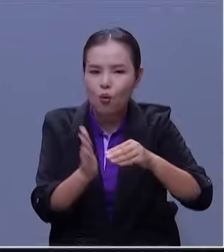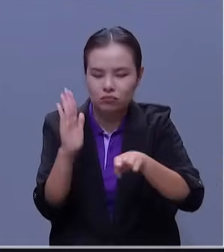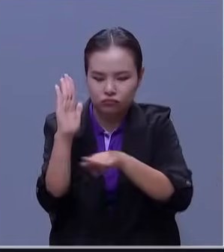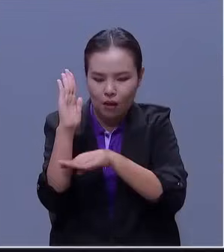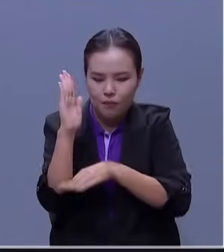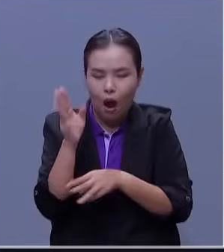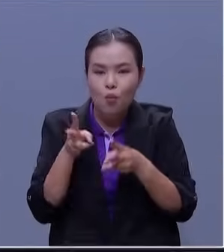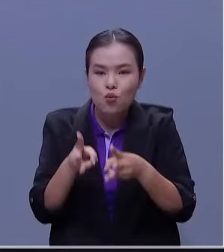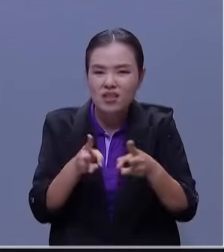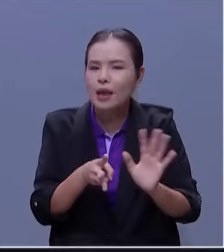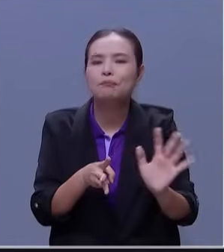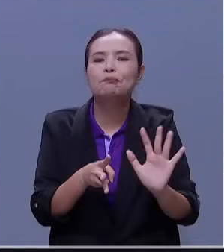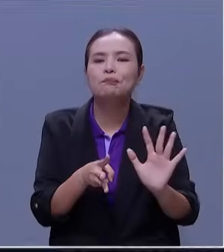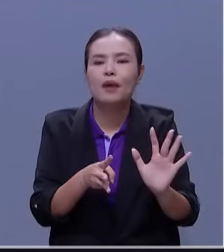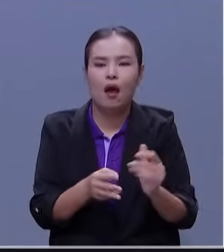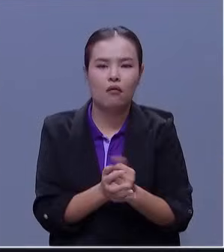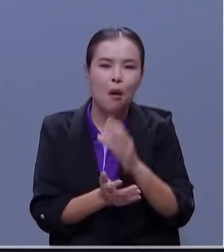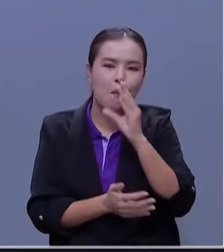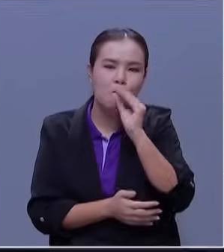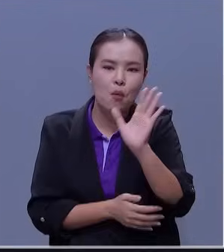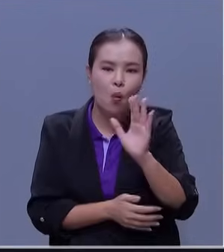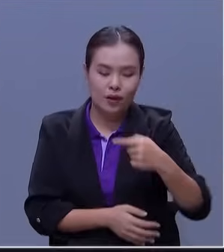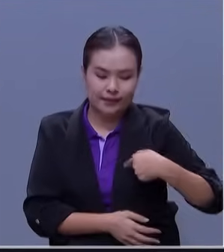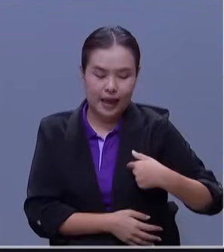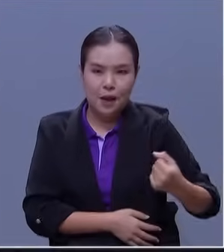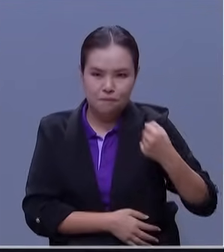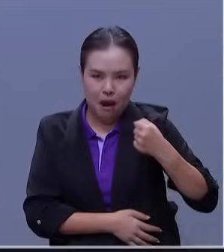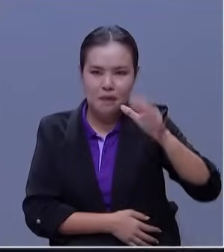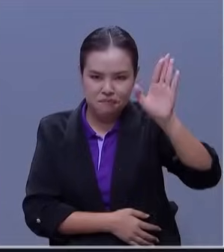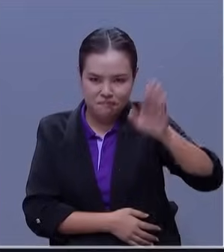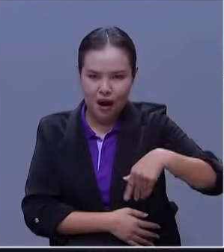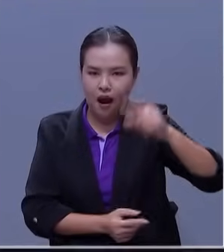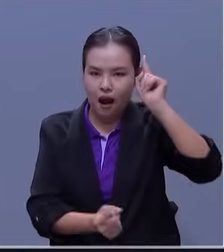อบสวนสืบสวนซึ่งถ้าเสียแป้งมั่นใจควรออกมาม